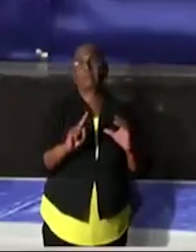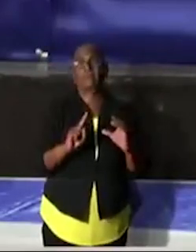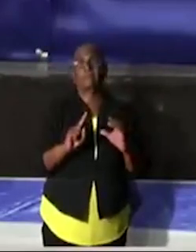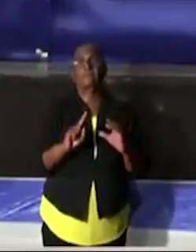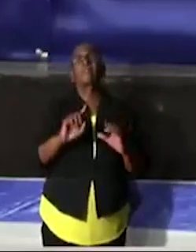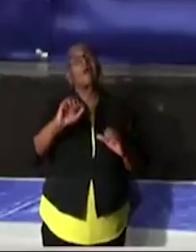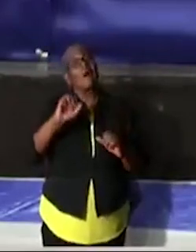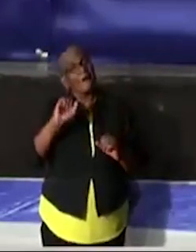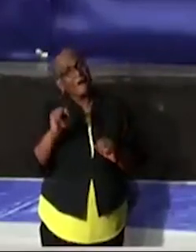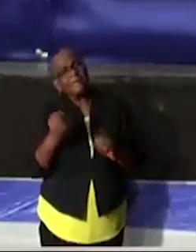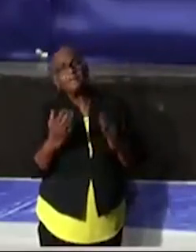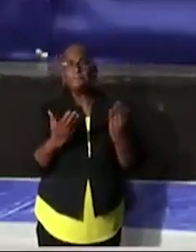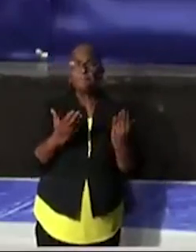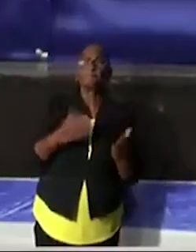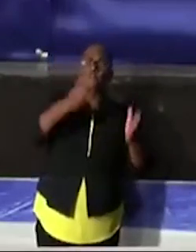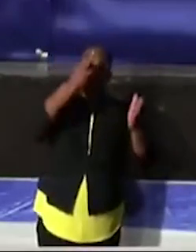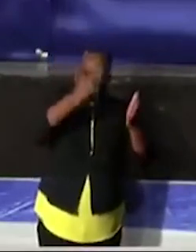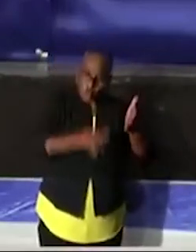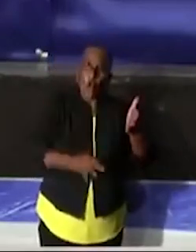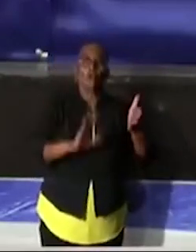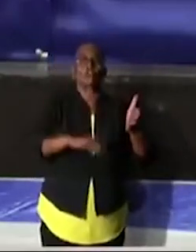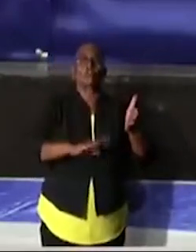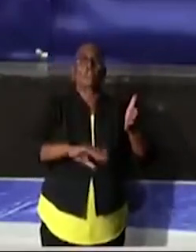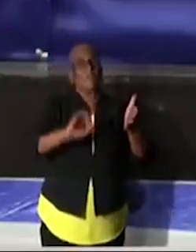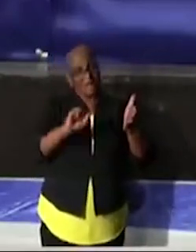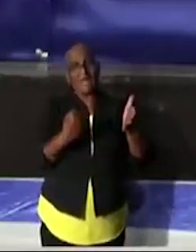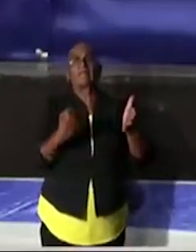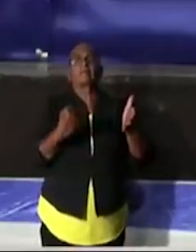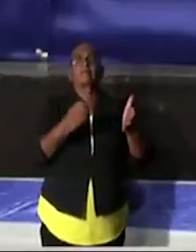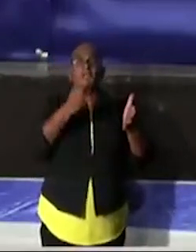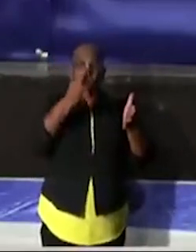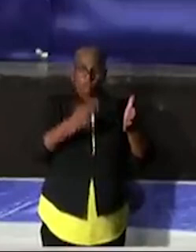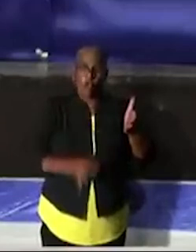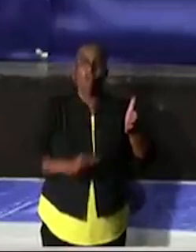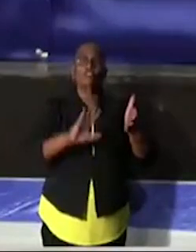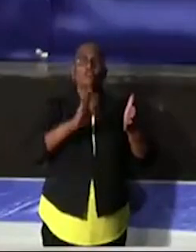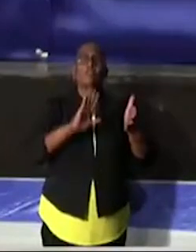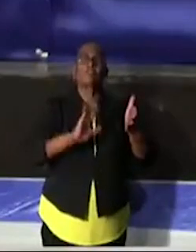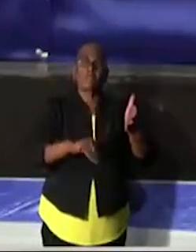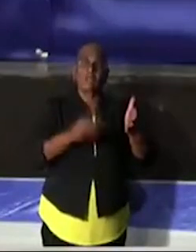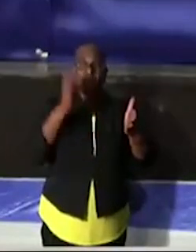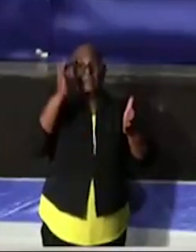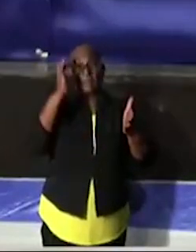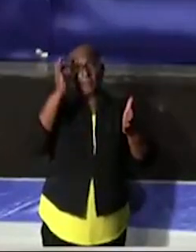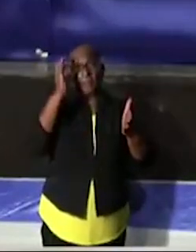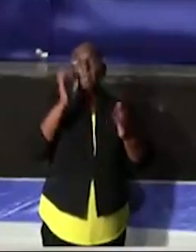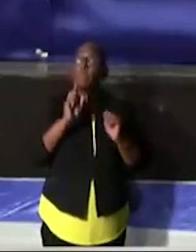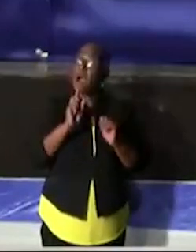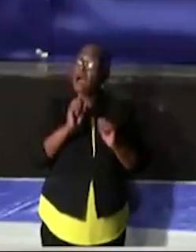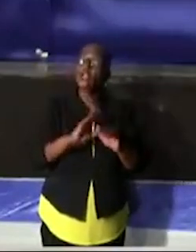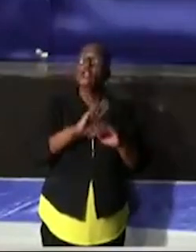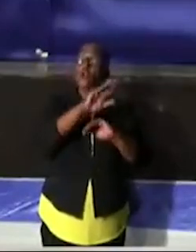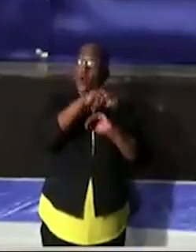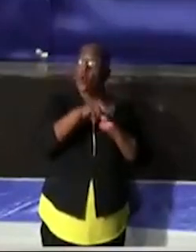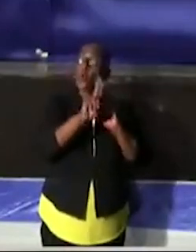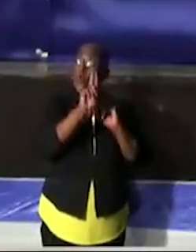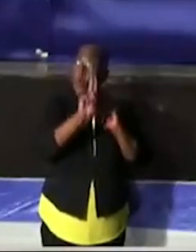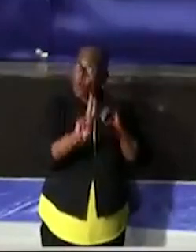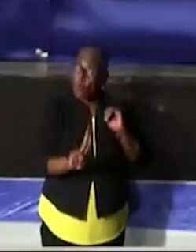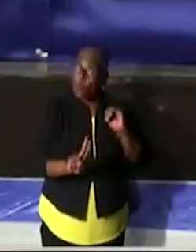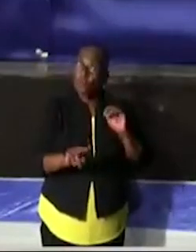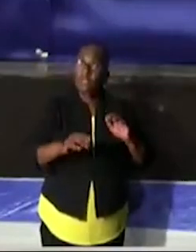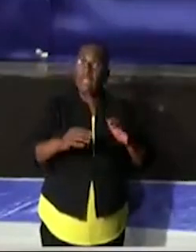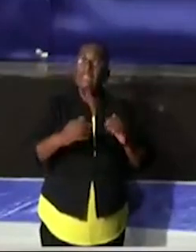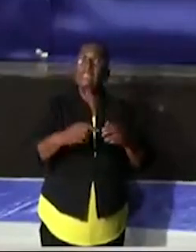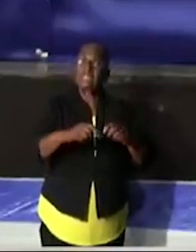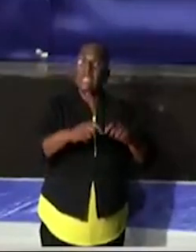is een mogelijkheid dat u in uw huis gaat. Maar de overheid heeft besloten dat u beveiligd gaat